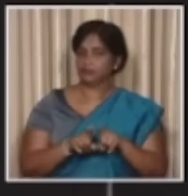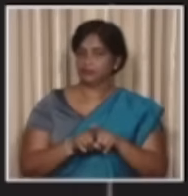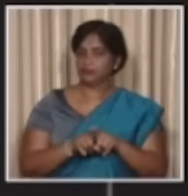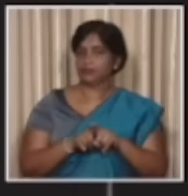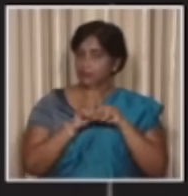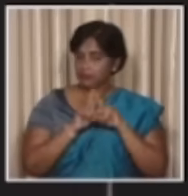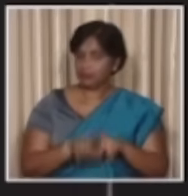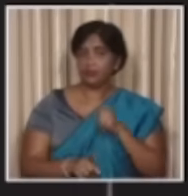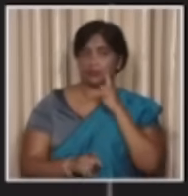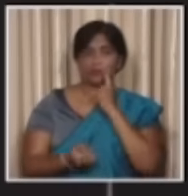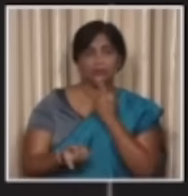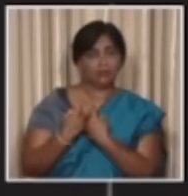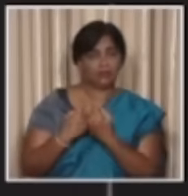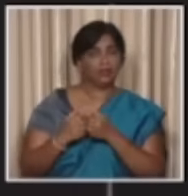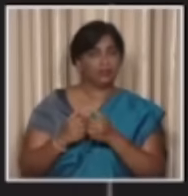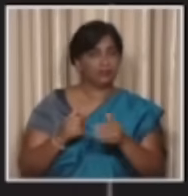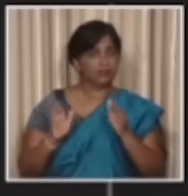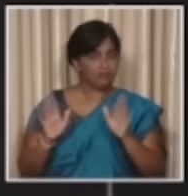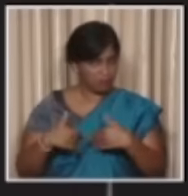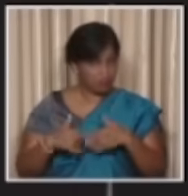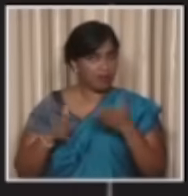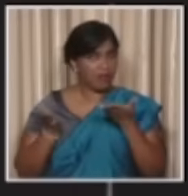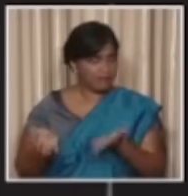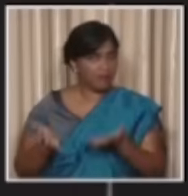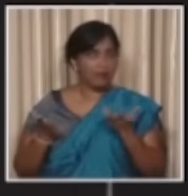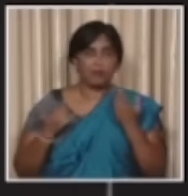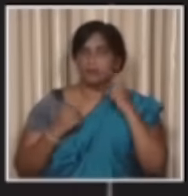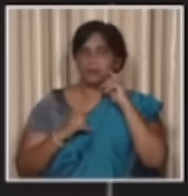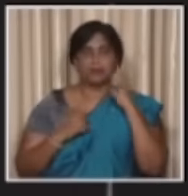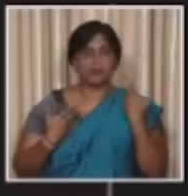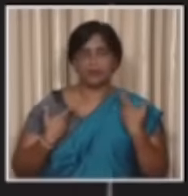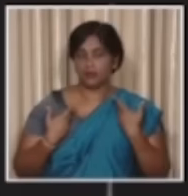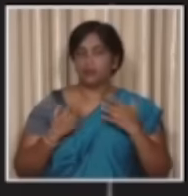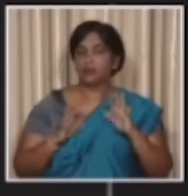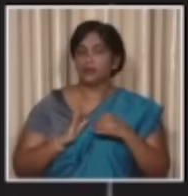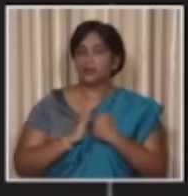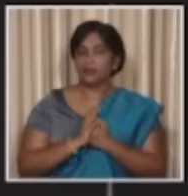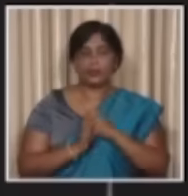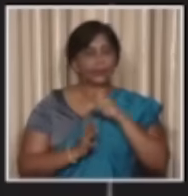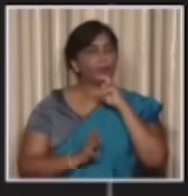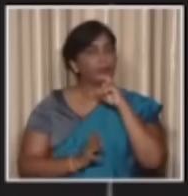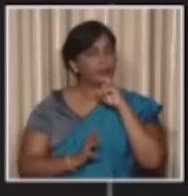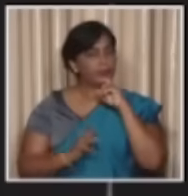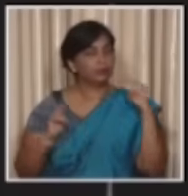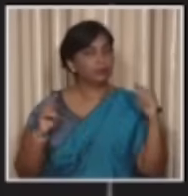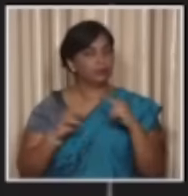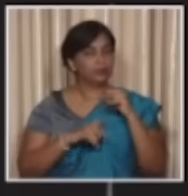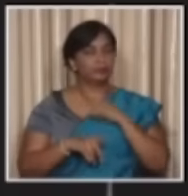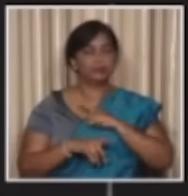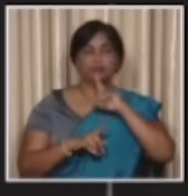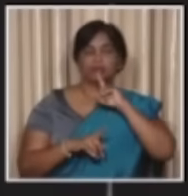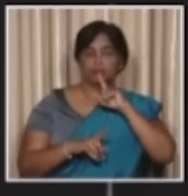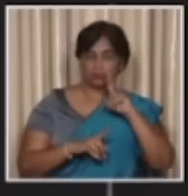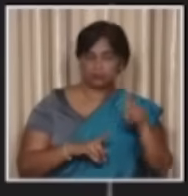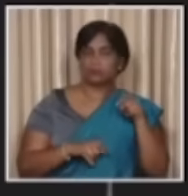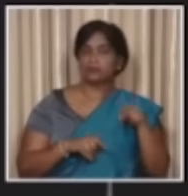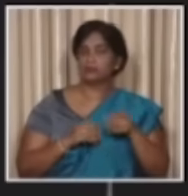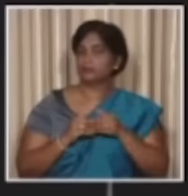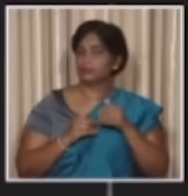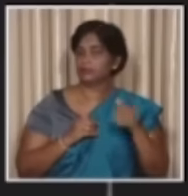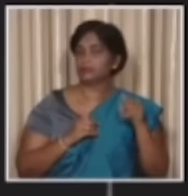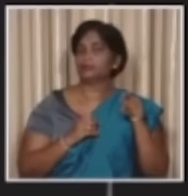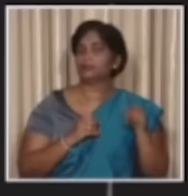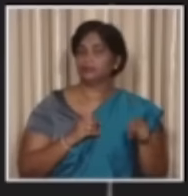මේ පරීක්ෂණ තාම සිදු වෙනවද කියලා අපි දන්නේ නැහැ. හැබැයි ගරු අධිකරණයට කරුණු වාර්තා කරලා දැන් මේ වන විට